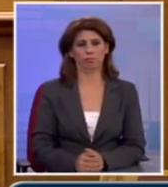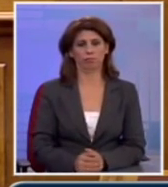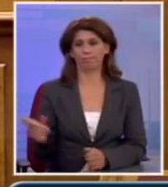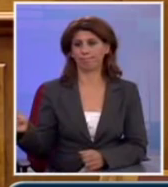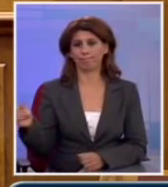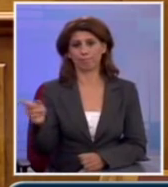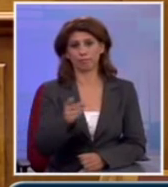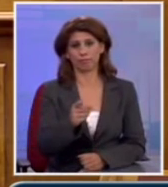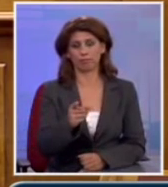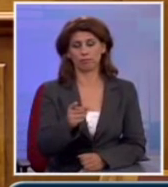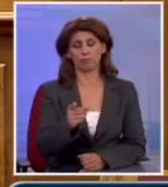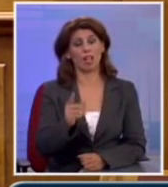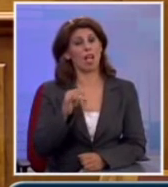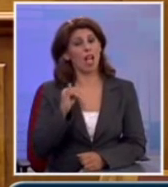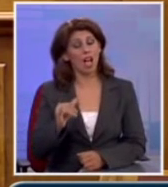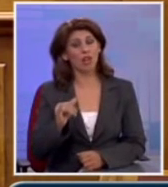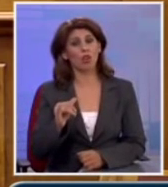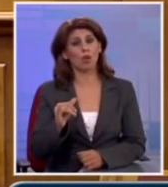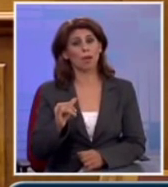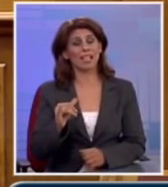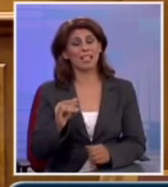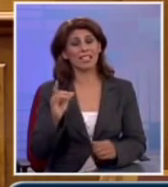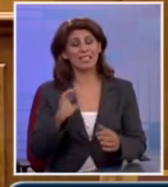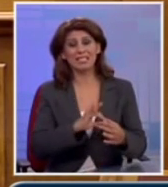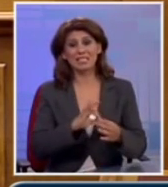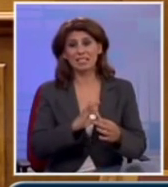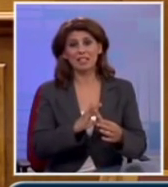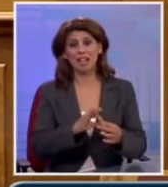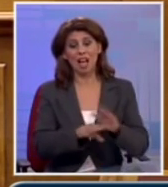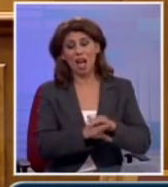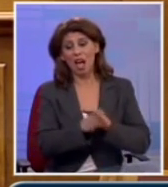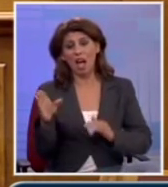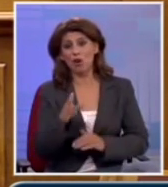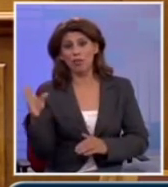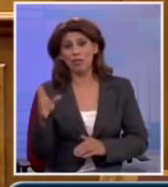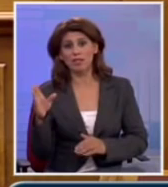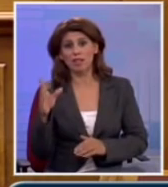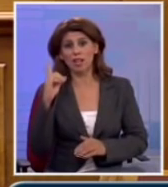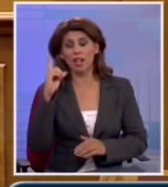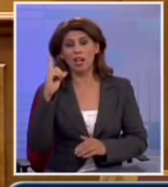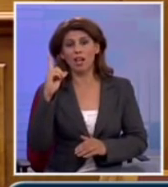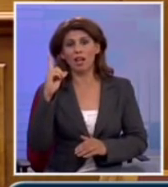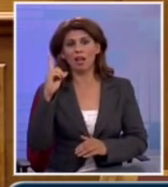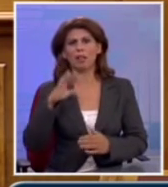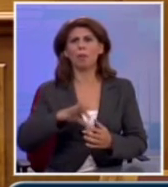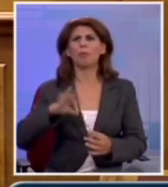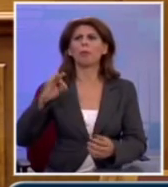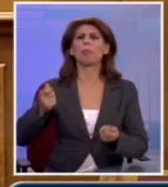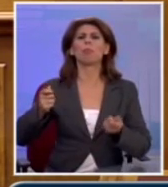Εσείς. Ακόμη και για συνεταίρο σας από την ακροδεξιά, έναν άεργο επιλέξατε.